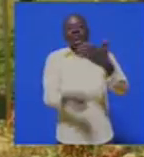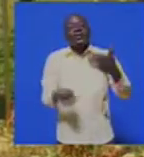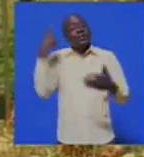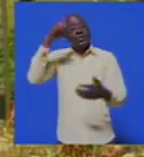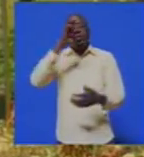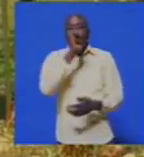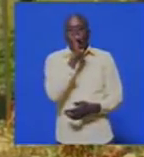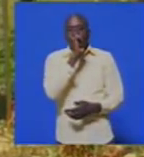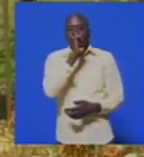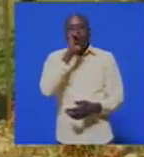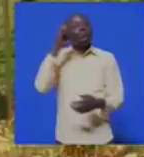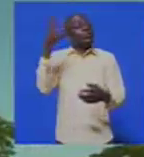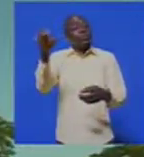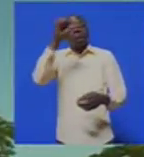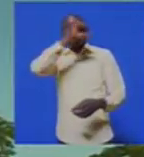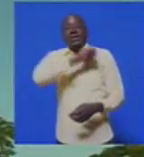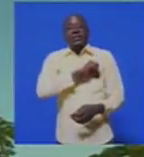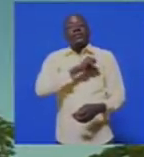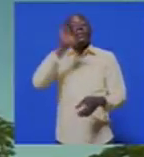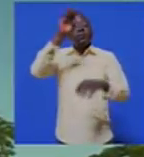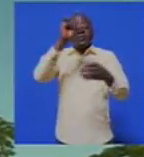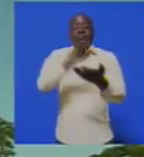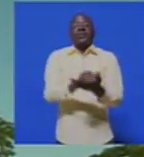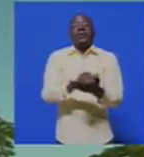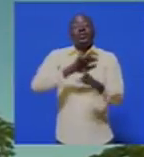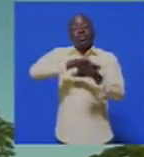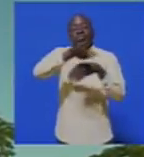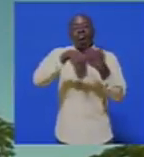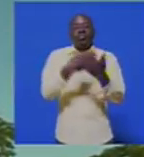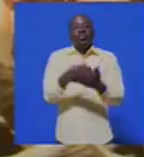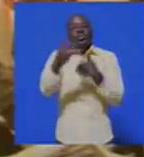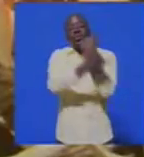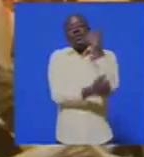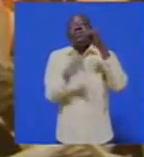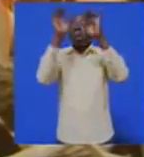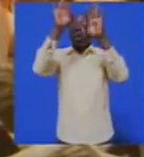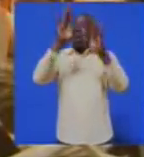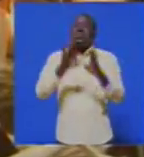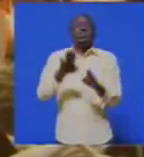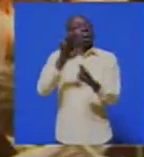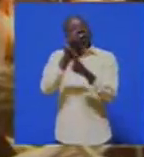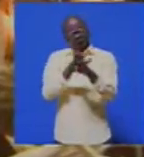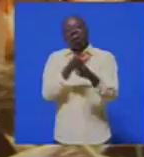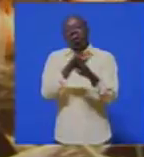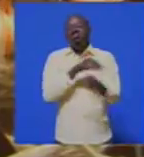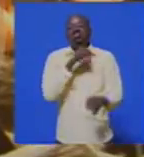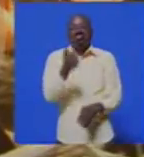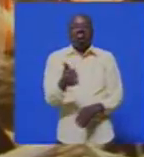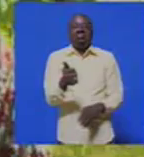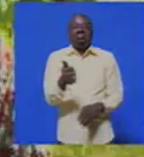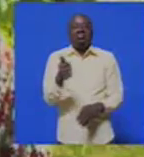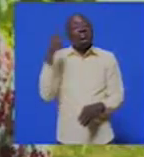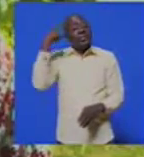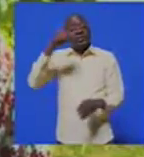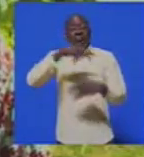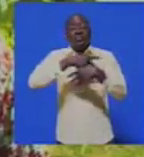D'où l'avantage de ce dispositif, surtout pour les pays où les pluies se font de plus en plus rares. J'ai deux goutteurs sur chaque pied de